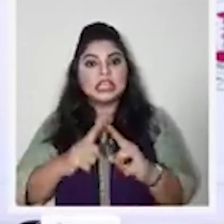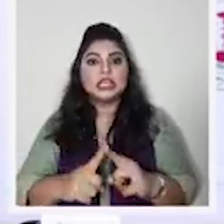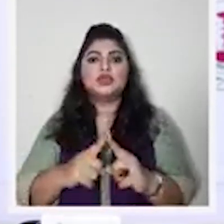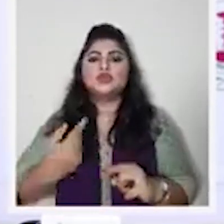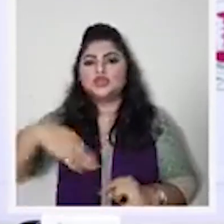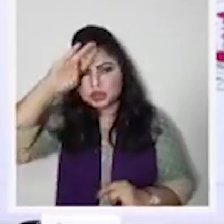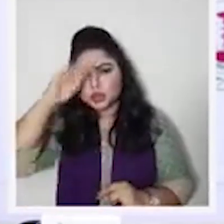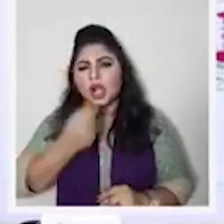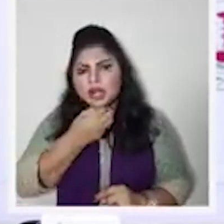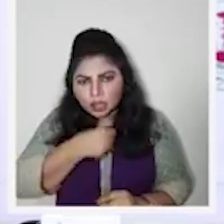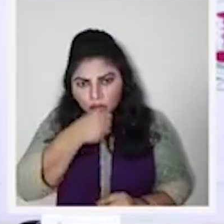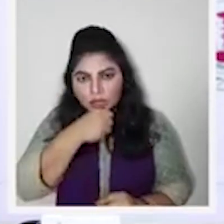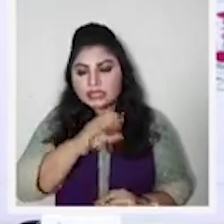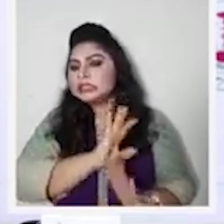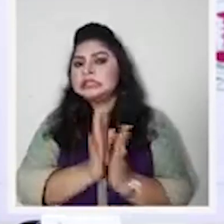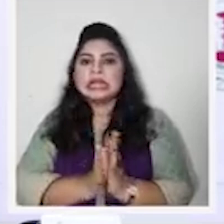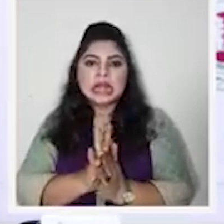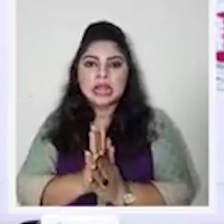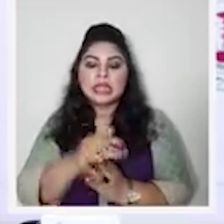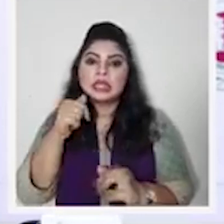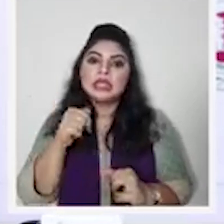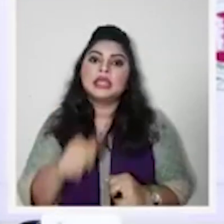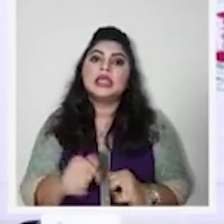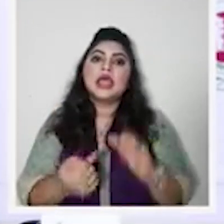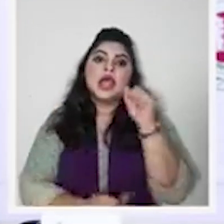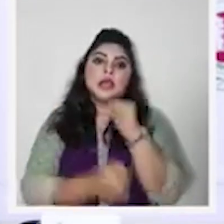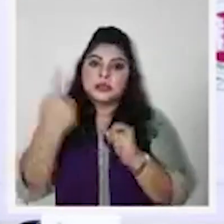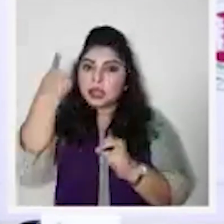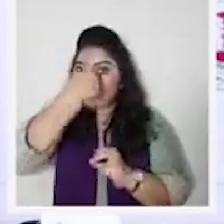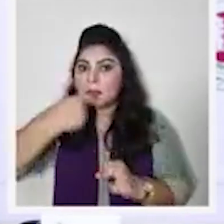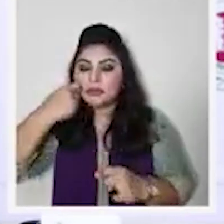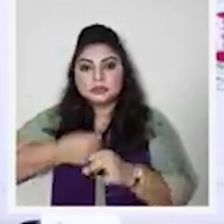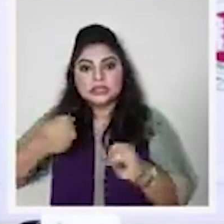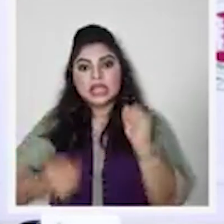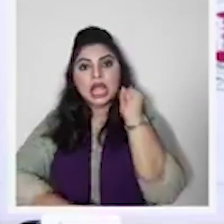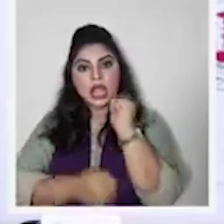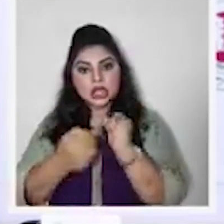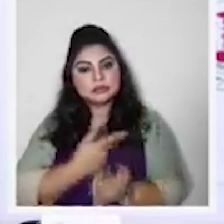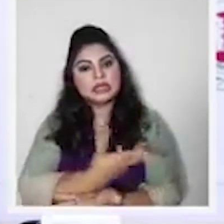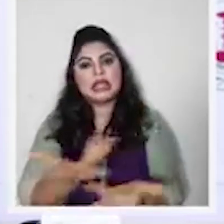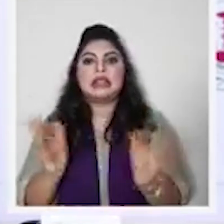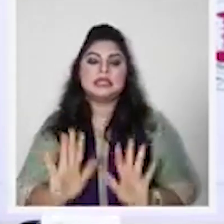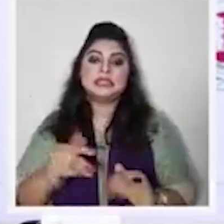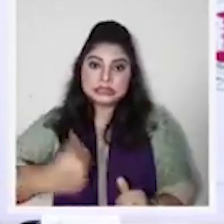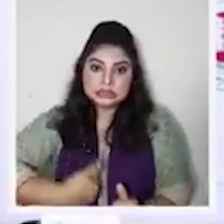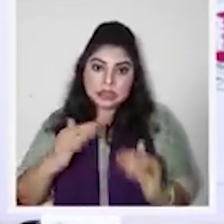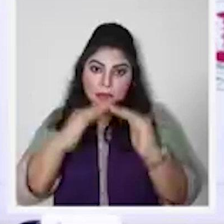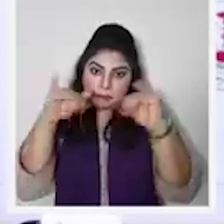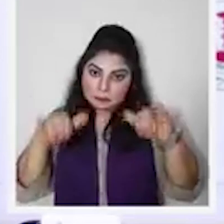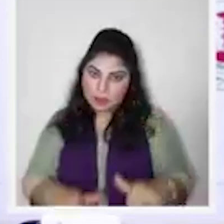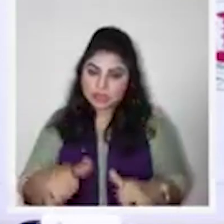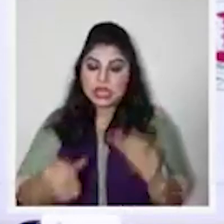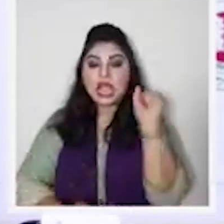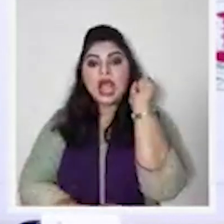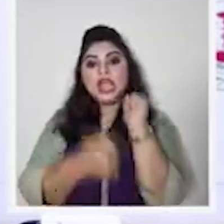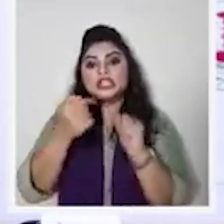জটিল উপসর্গ, লক্ষণ উপসর্গ হয়, তাদের হাসপাতালে ভর্তি হতে হয়। যেহেতু মৃদু উপসর্গের